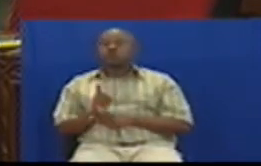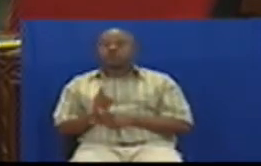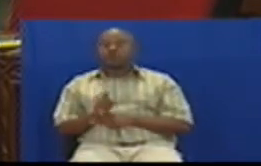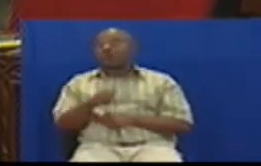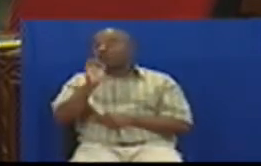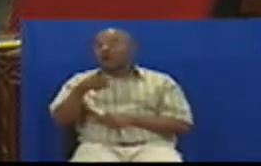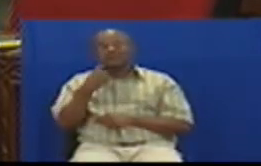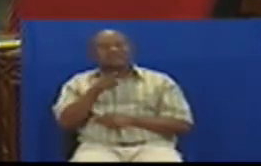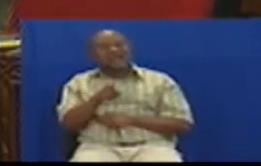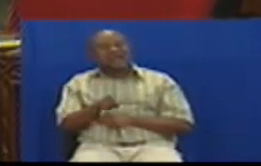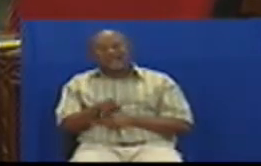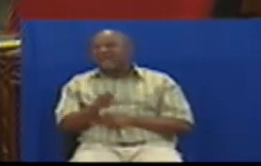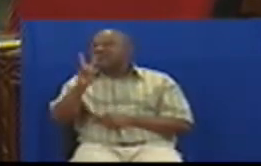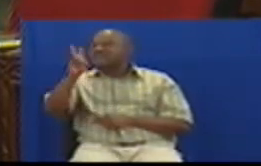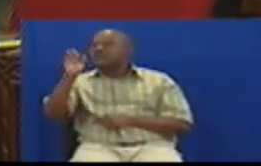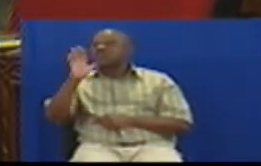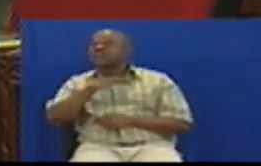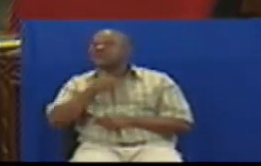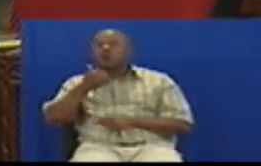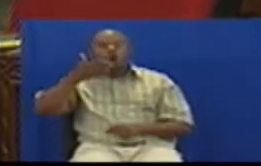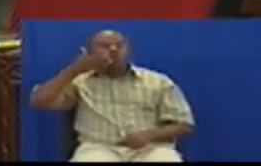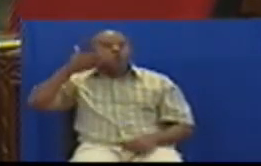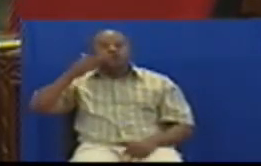huu. Sasa mawazo hayo